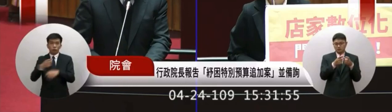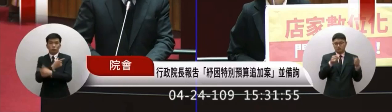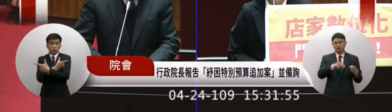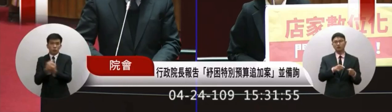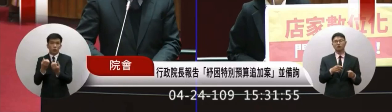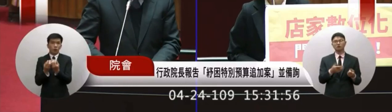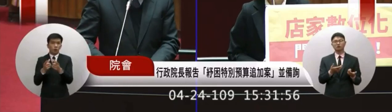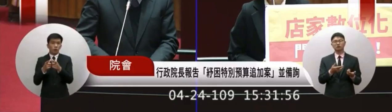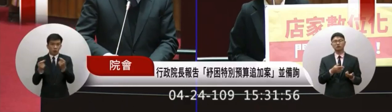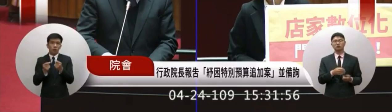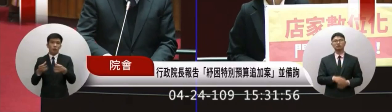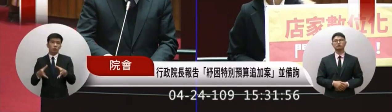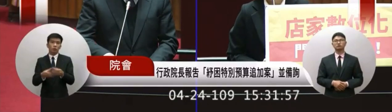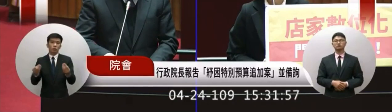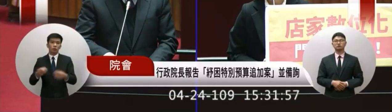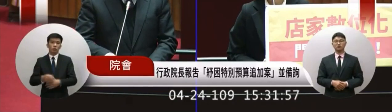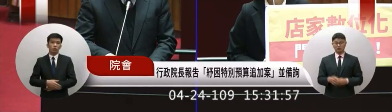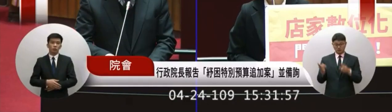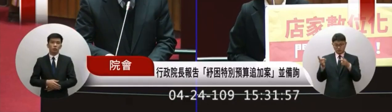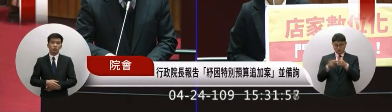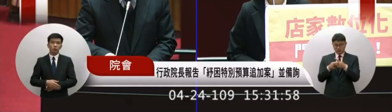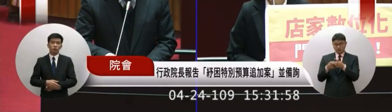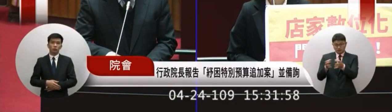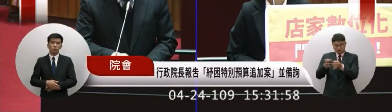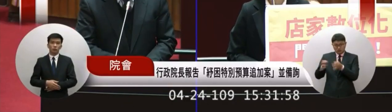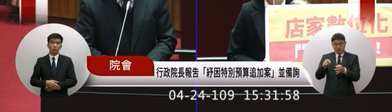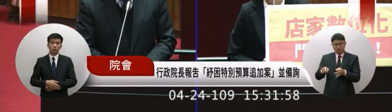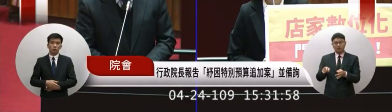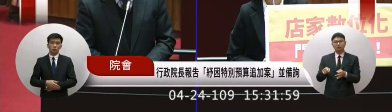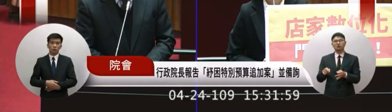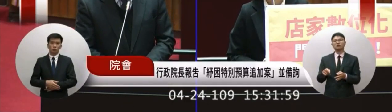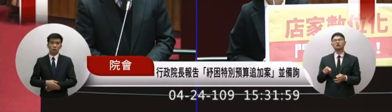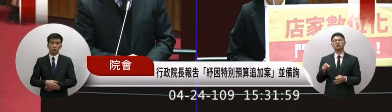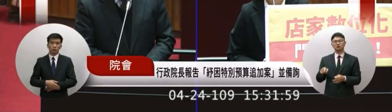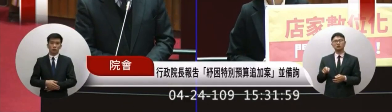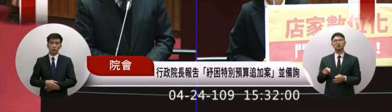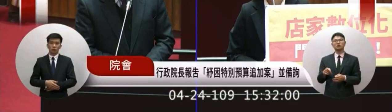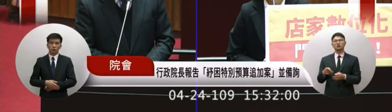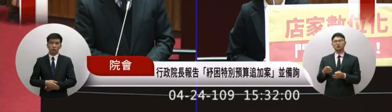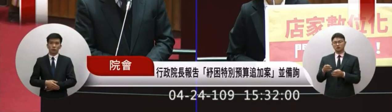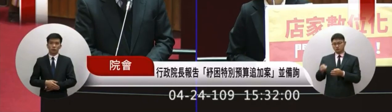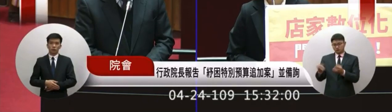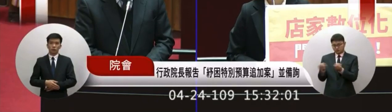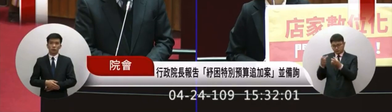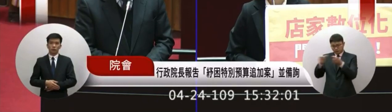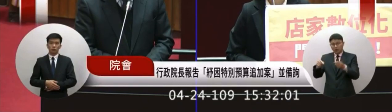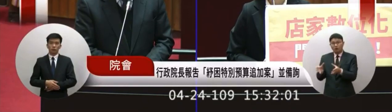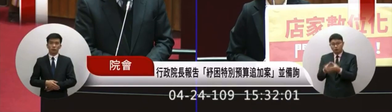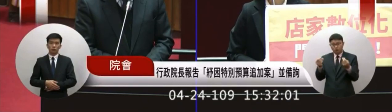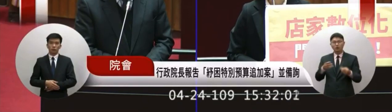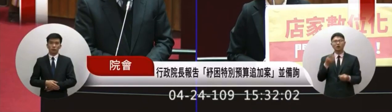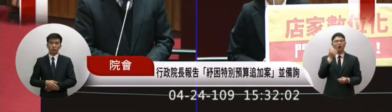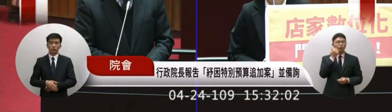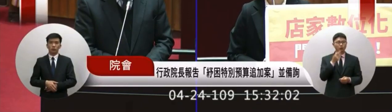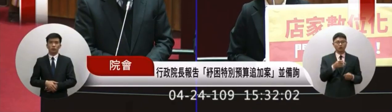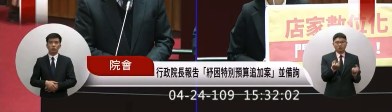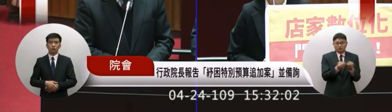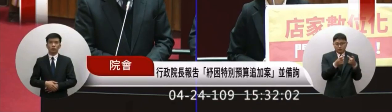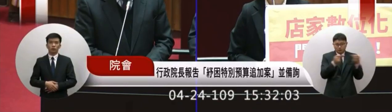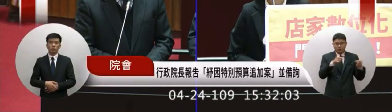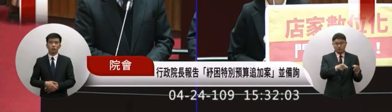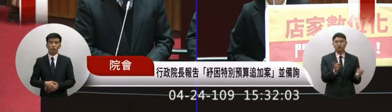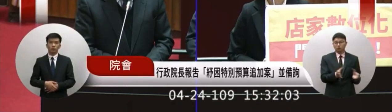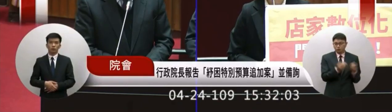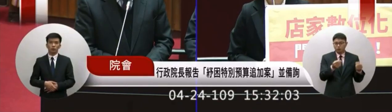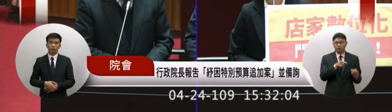票。 小规模都不用免用发票，但是免用发票的不是全部都是小规模，所以有一部分是免用统一发票，但是并不属于